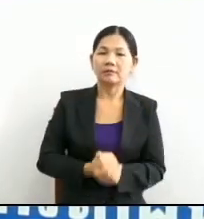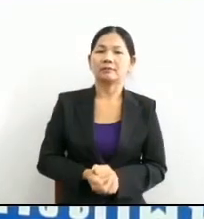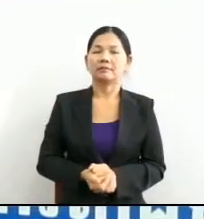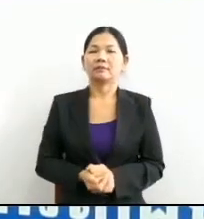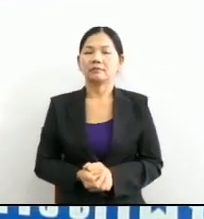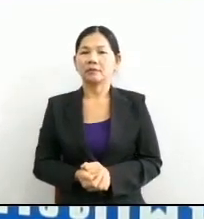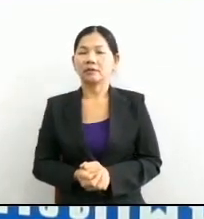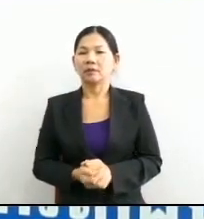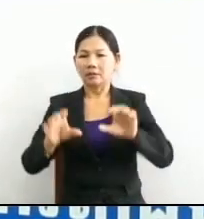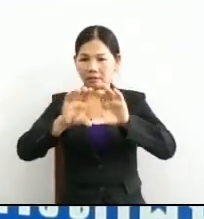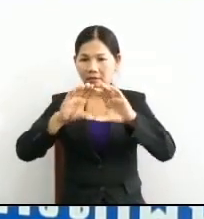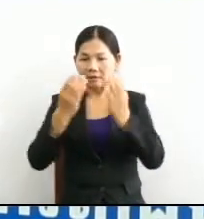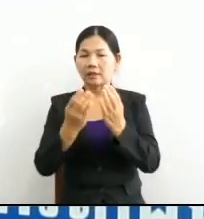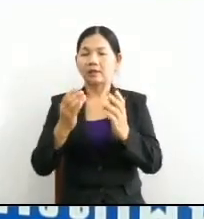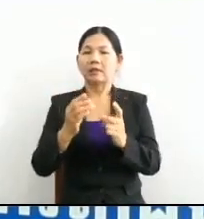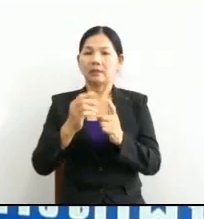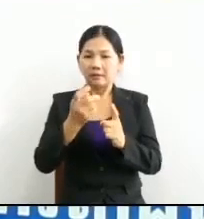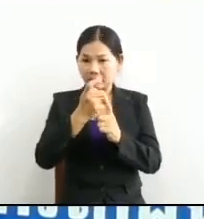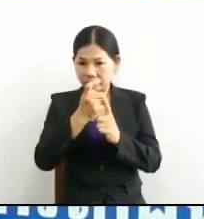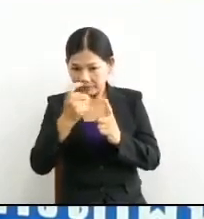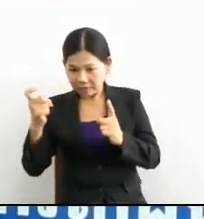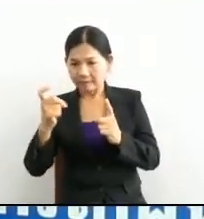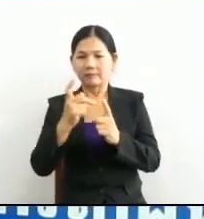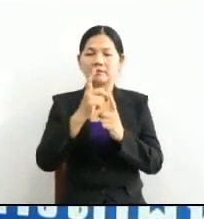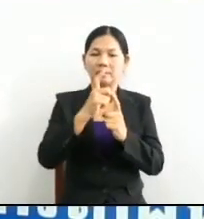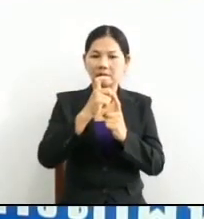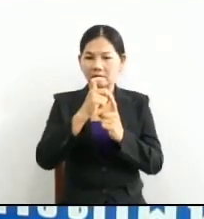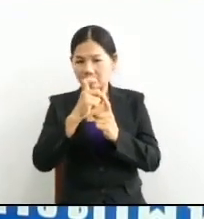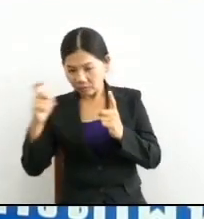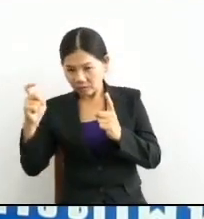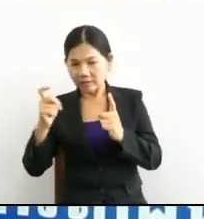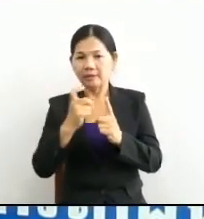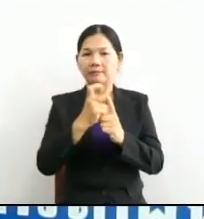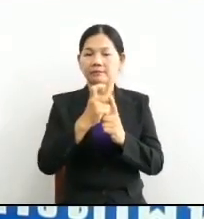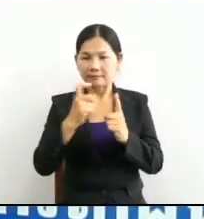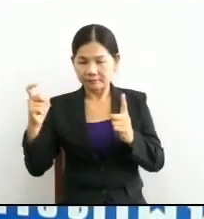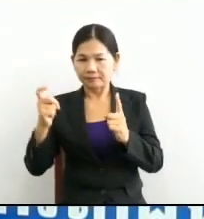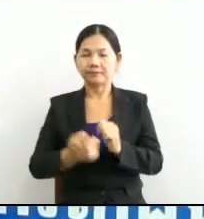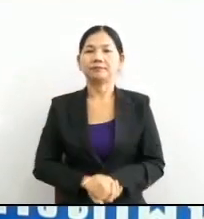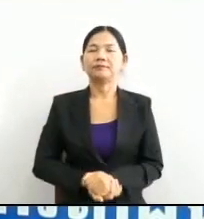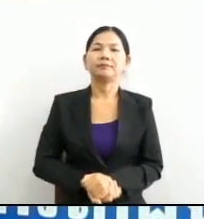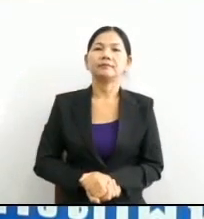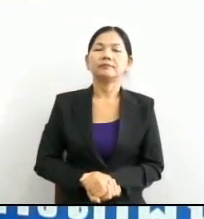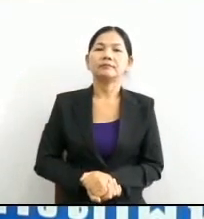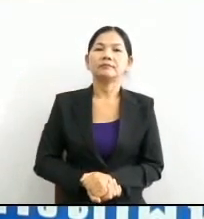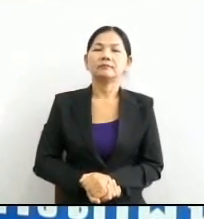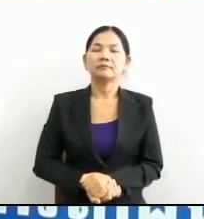Chá là nè. Thế nạp bị chị. Con là niềm. Con là niềm. Nạp bị chị con là niềm.